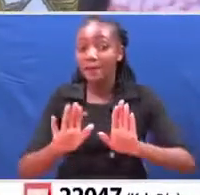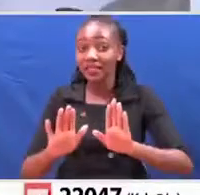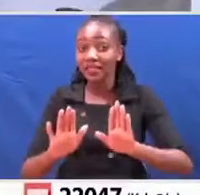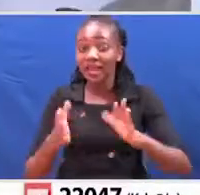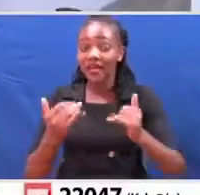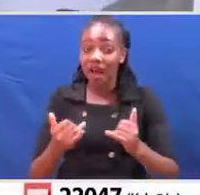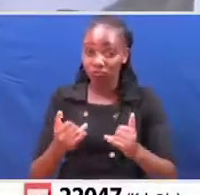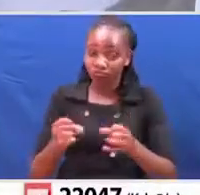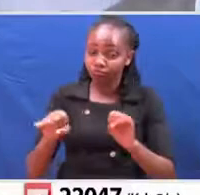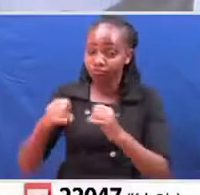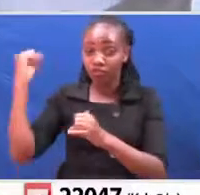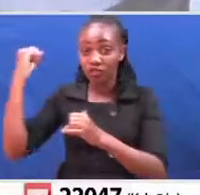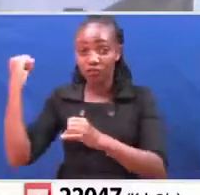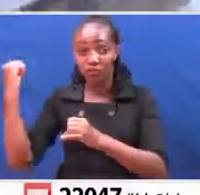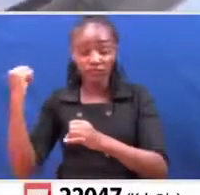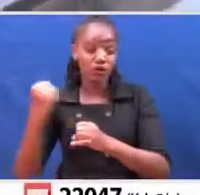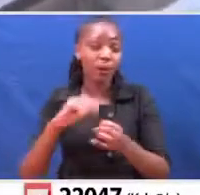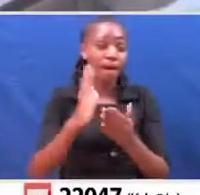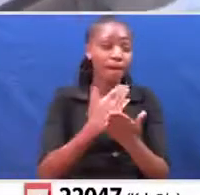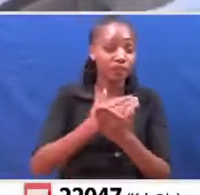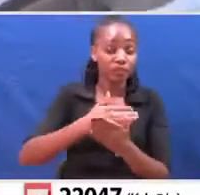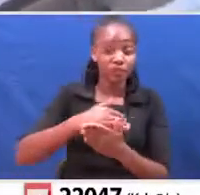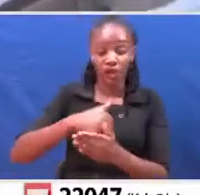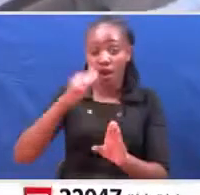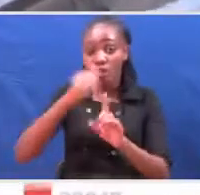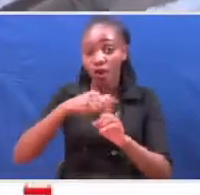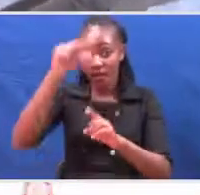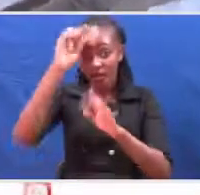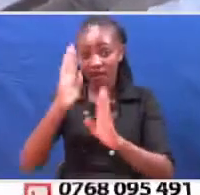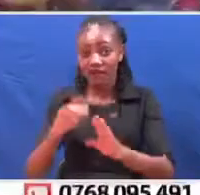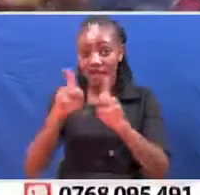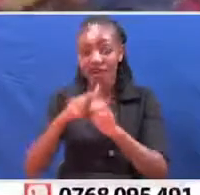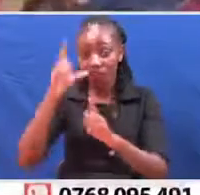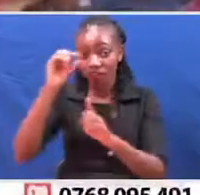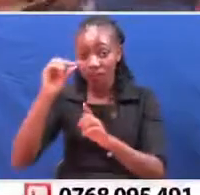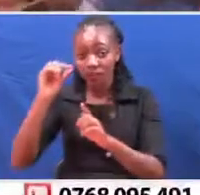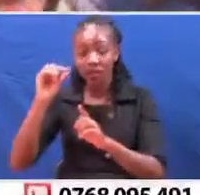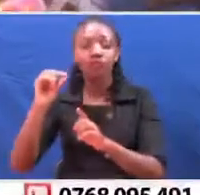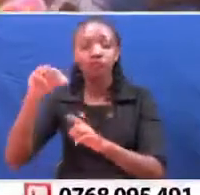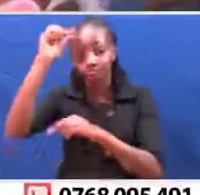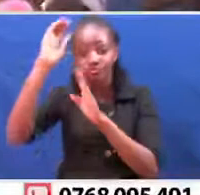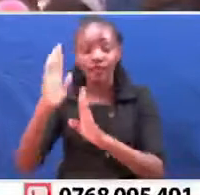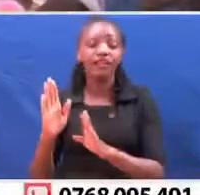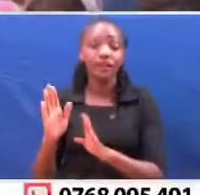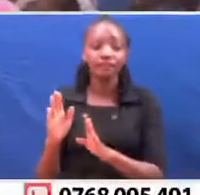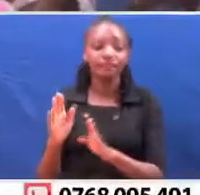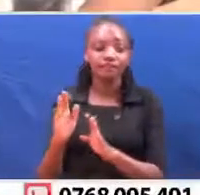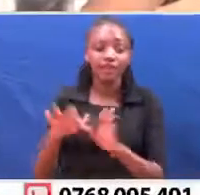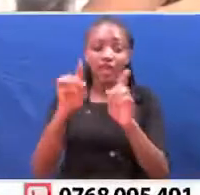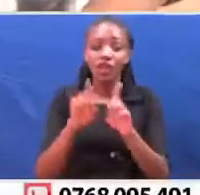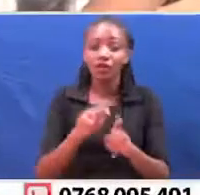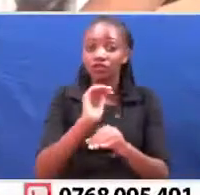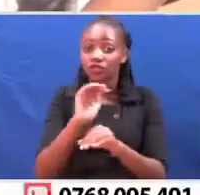renewed political rivalry between Kwale Governor Salim Mvurya and his Mombasa counterpart Ali Hassan Joho. She